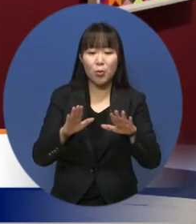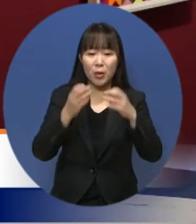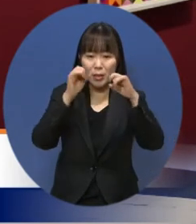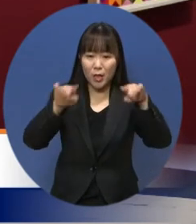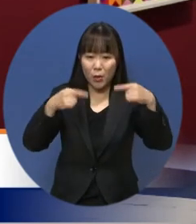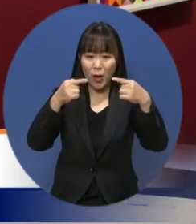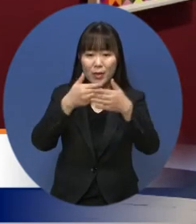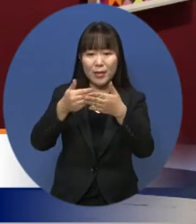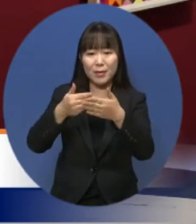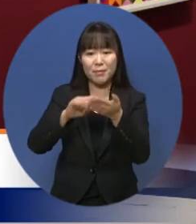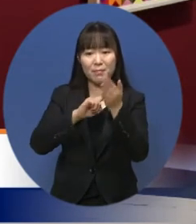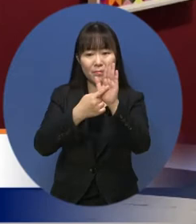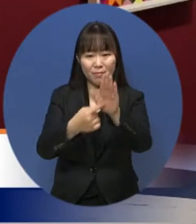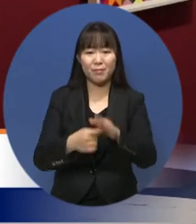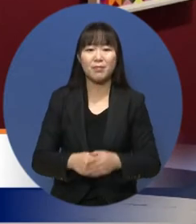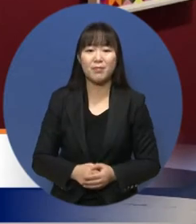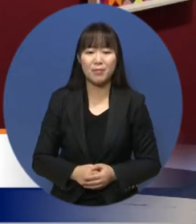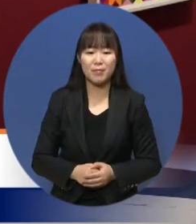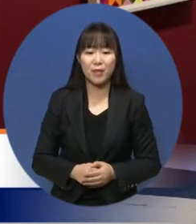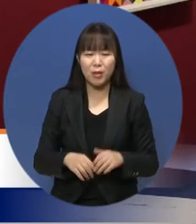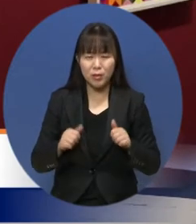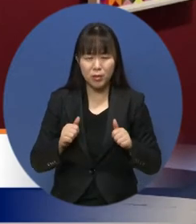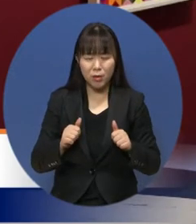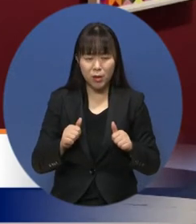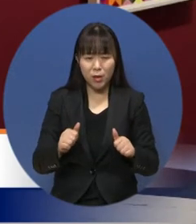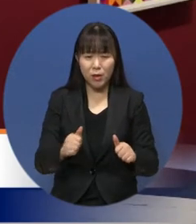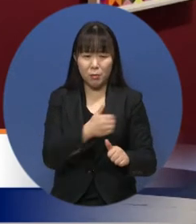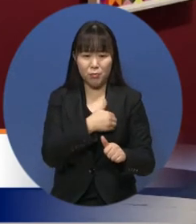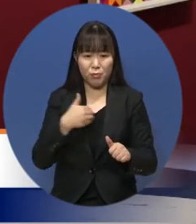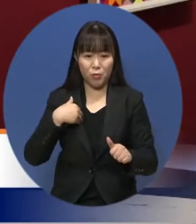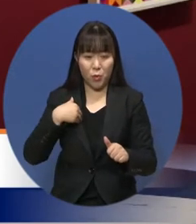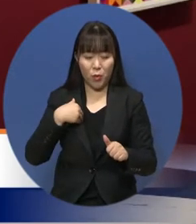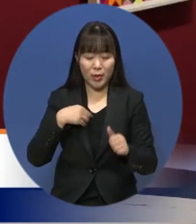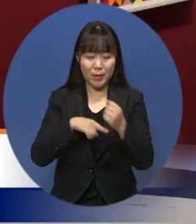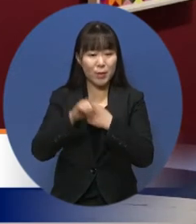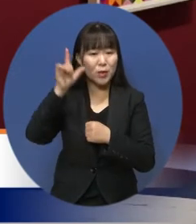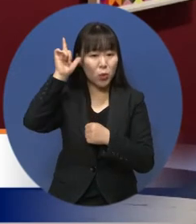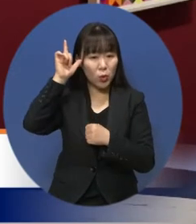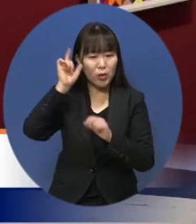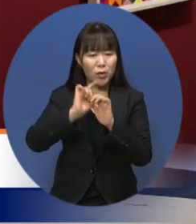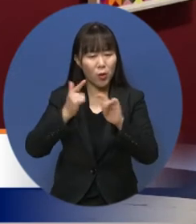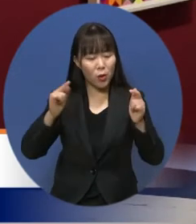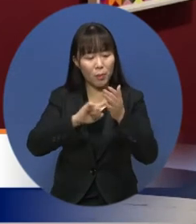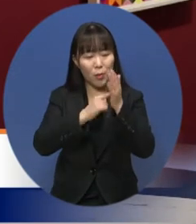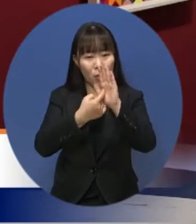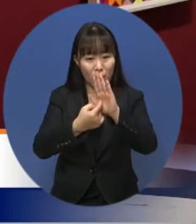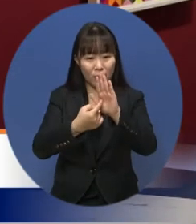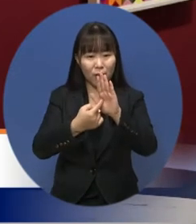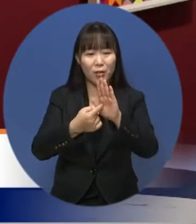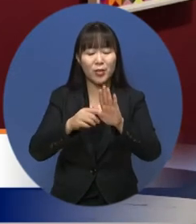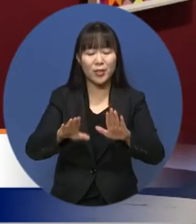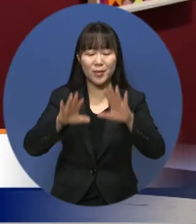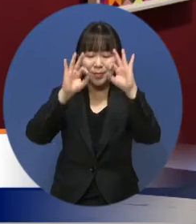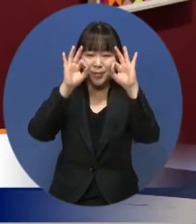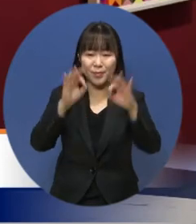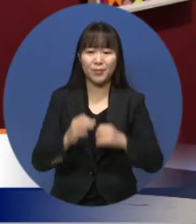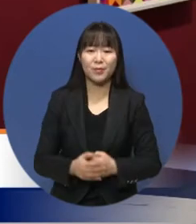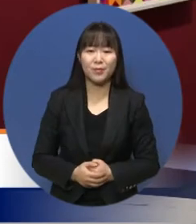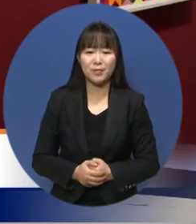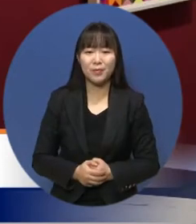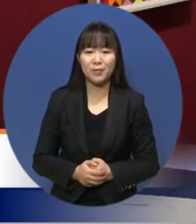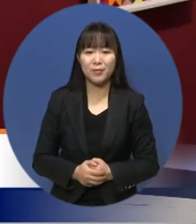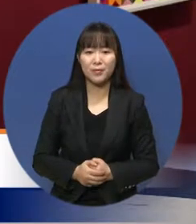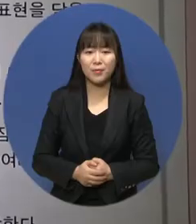새화전이 열렸습니다. 성실함과 풍요의 상징인 소를 다양하게 표현해낸 작품들을 이소영 기자가